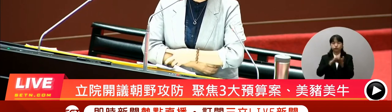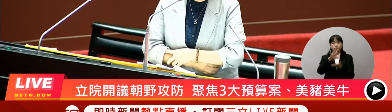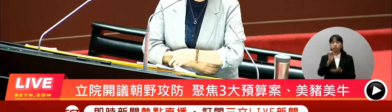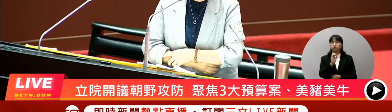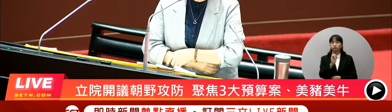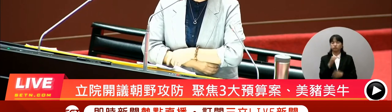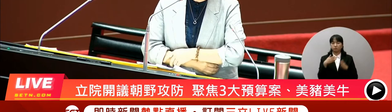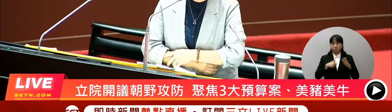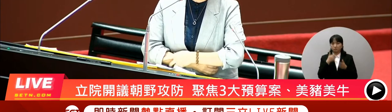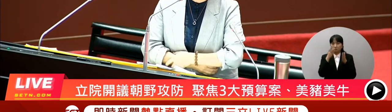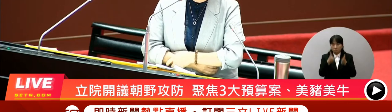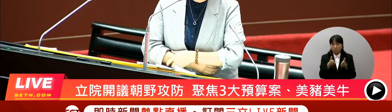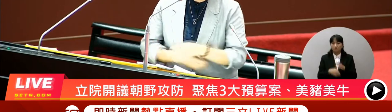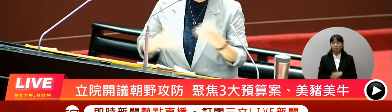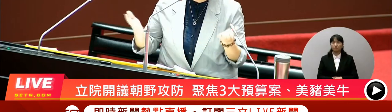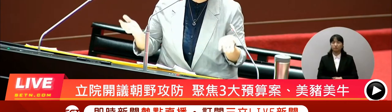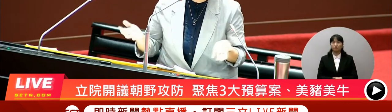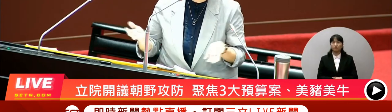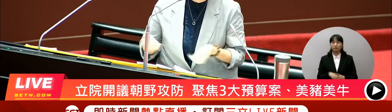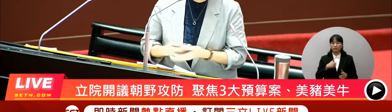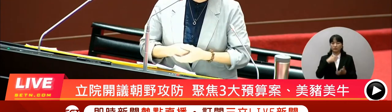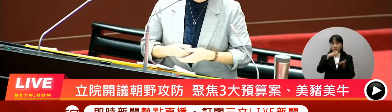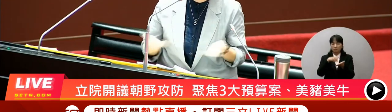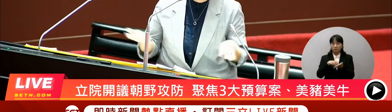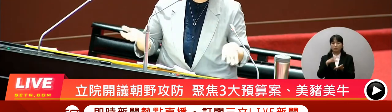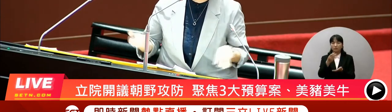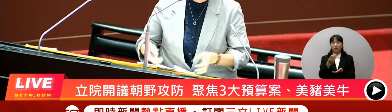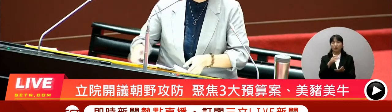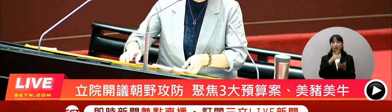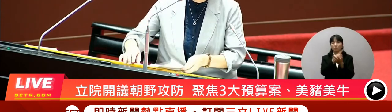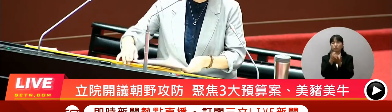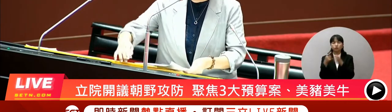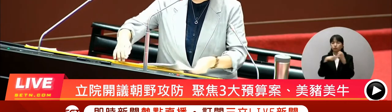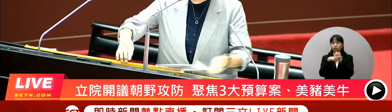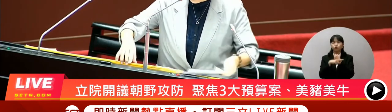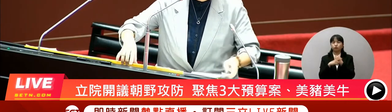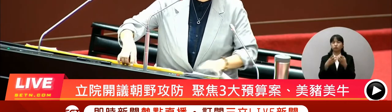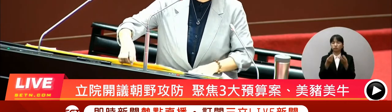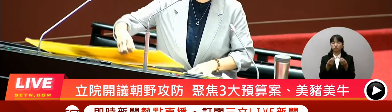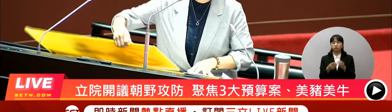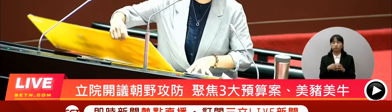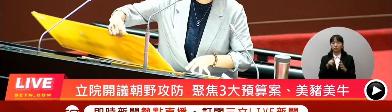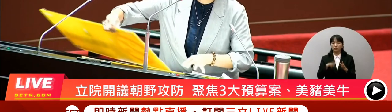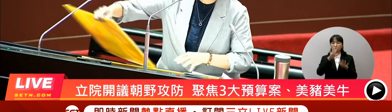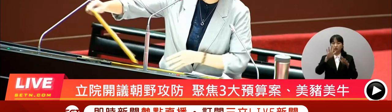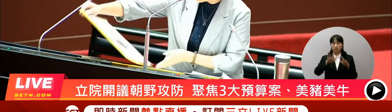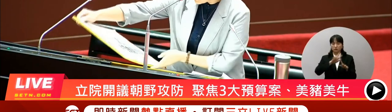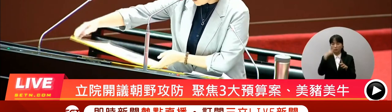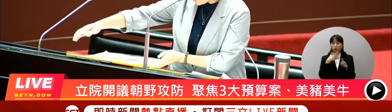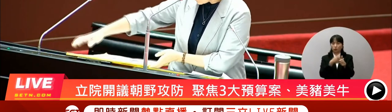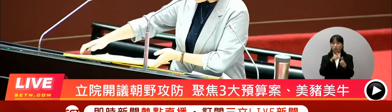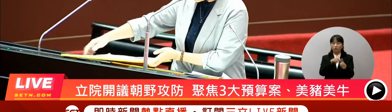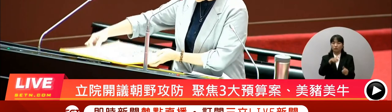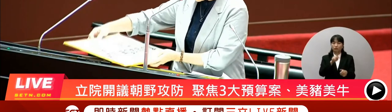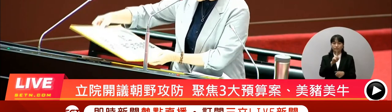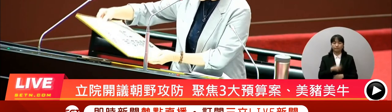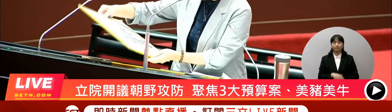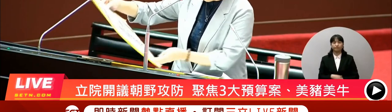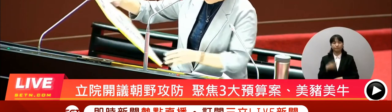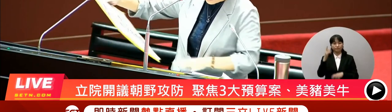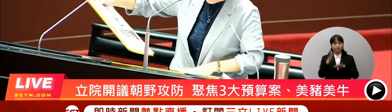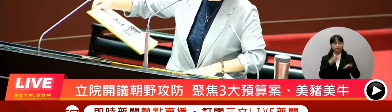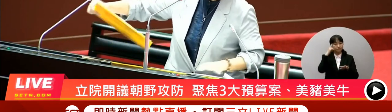没有真正的那个实证报告，没有任何的研究报告。这个也是今天这个问题，所以我想说，